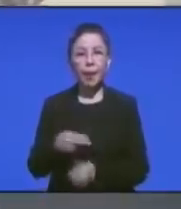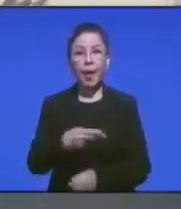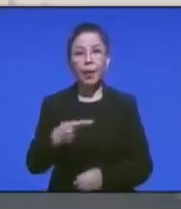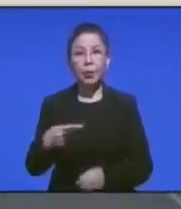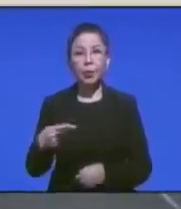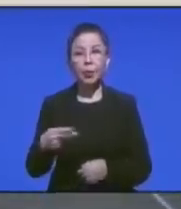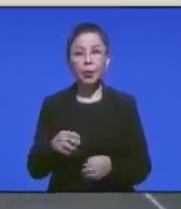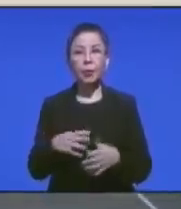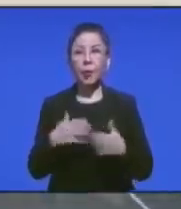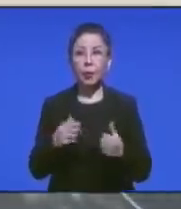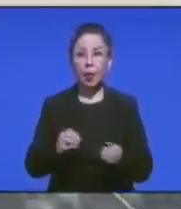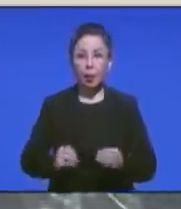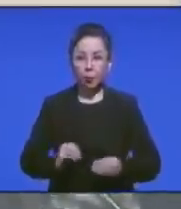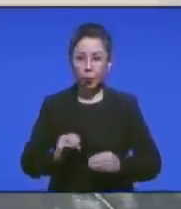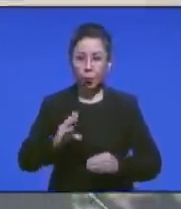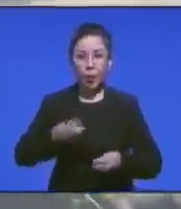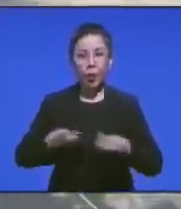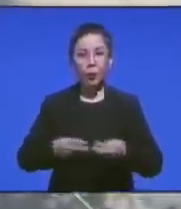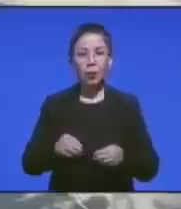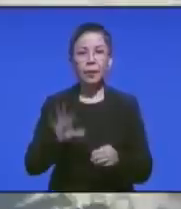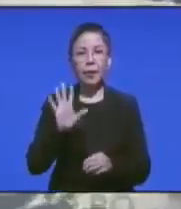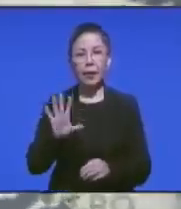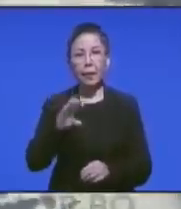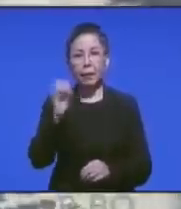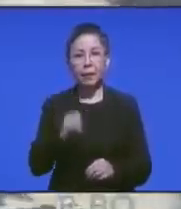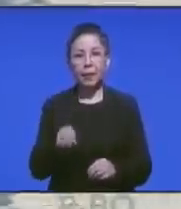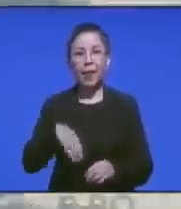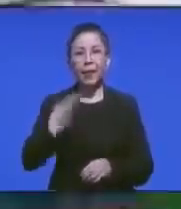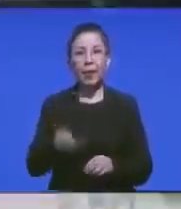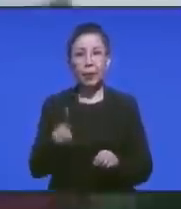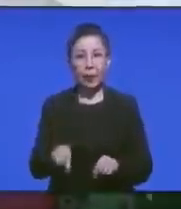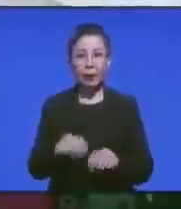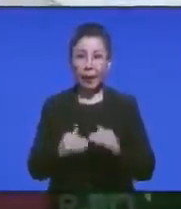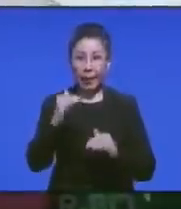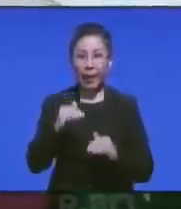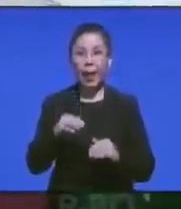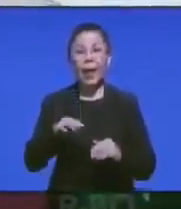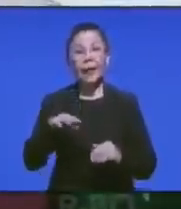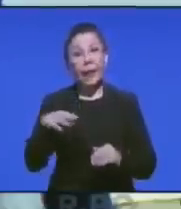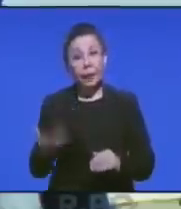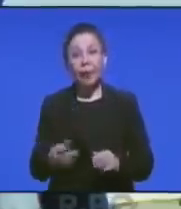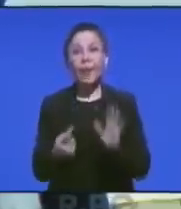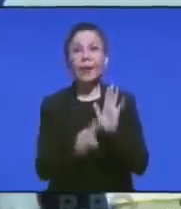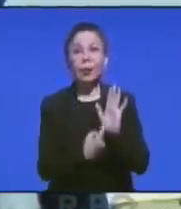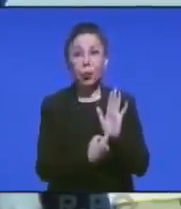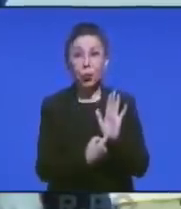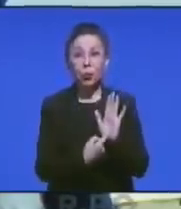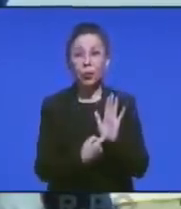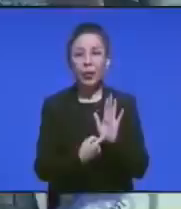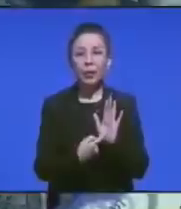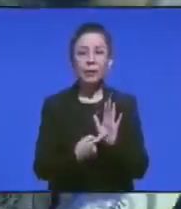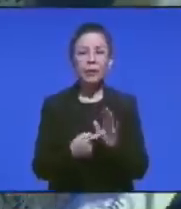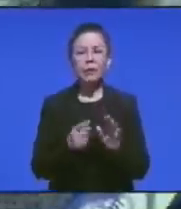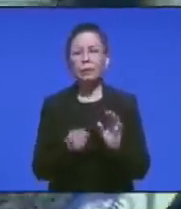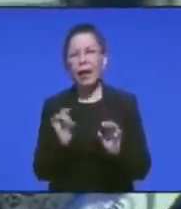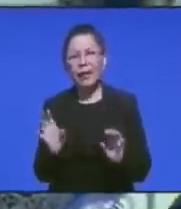Indonesia boleh berbangga dengan pertumbuhan ekonomi mencapai 5% tahun ini. Tetapi ada sejumlah fakta yang tidak bisa diabaikan